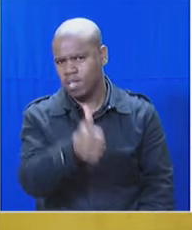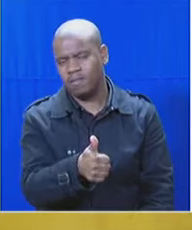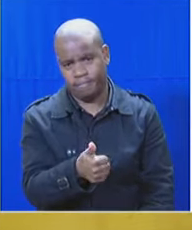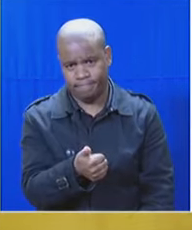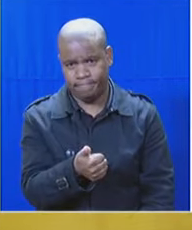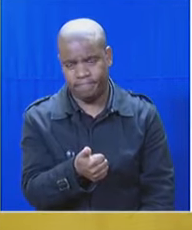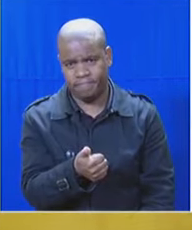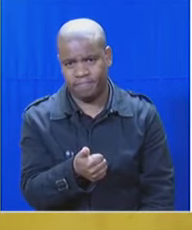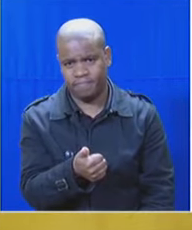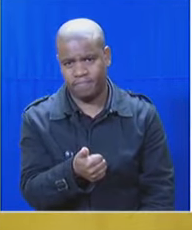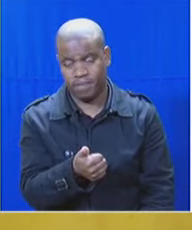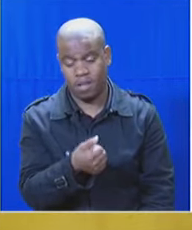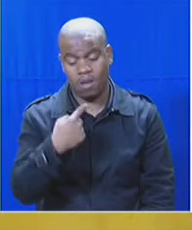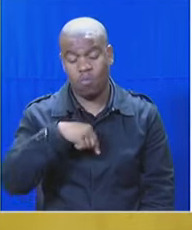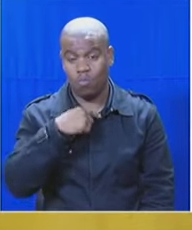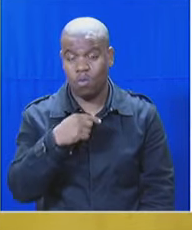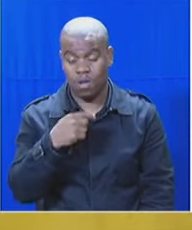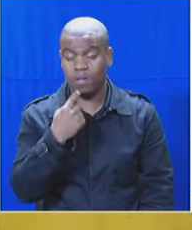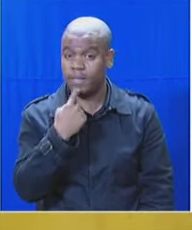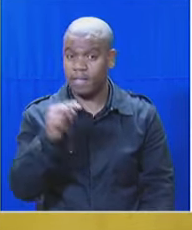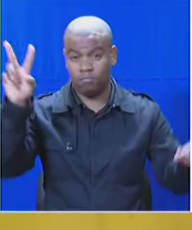asikwazi ukuhamba